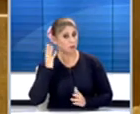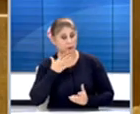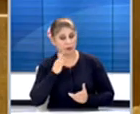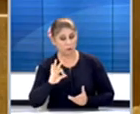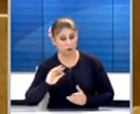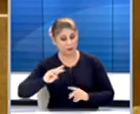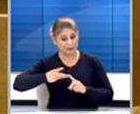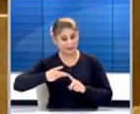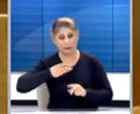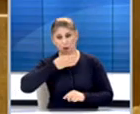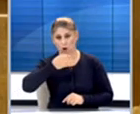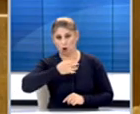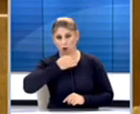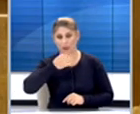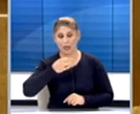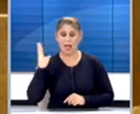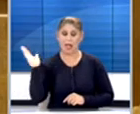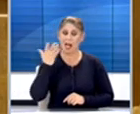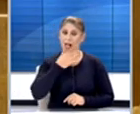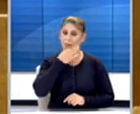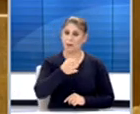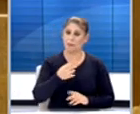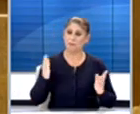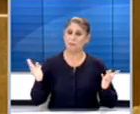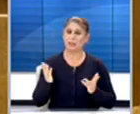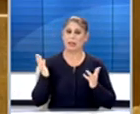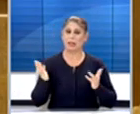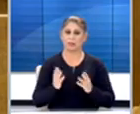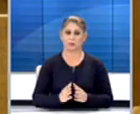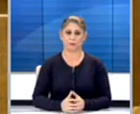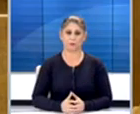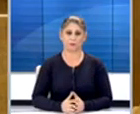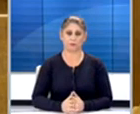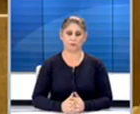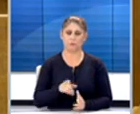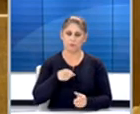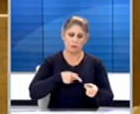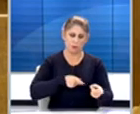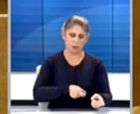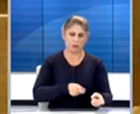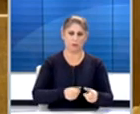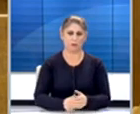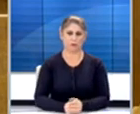τριτολογία σας, εάν θα πείτε τίποτα για αυτό το έγκλημα.